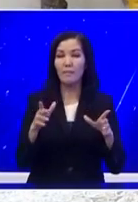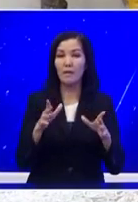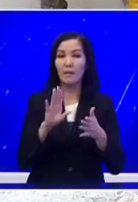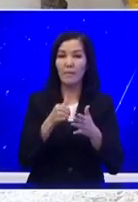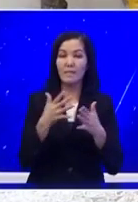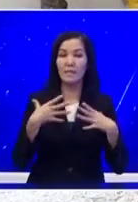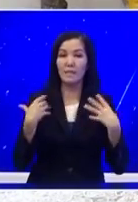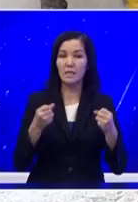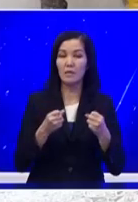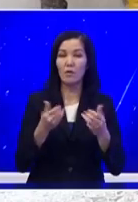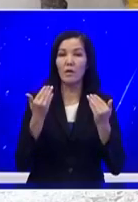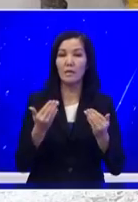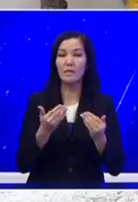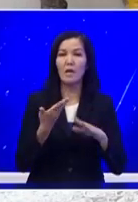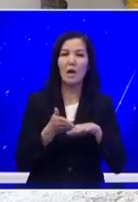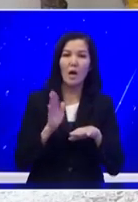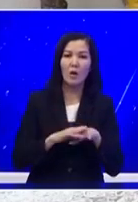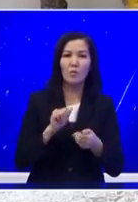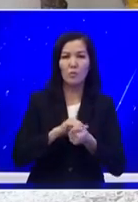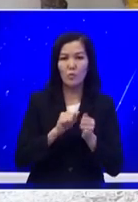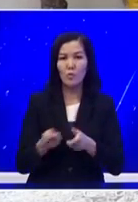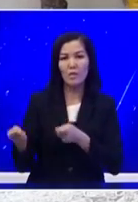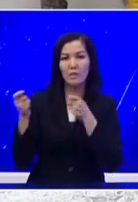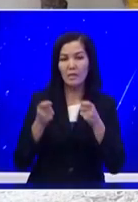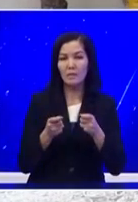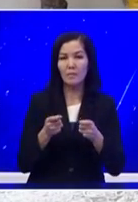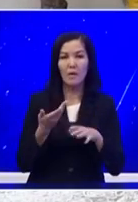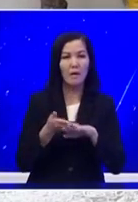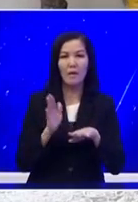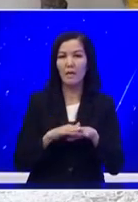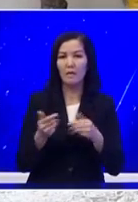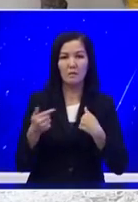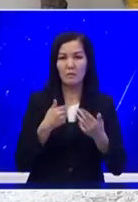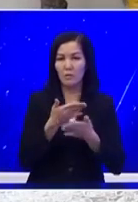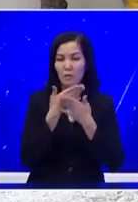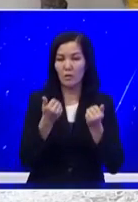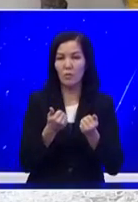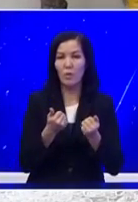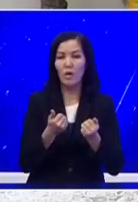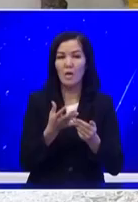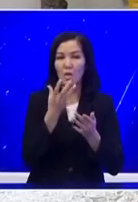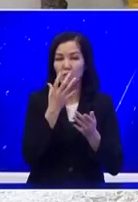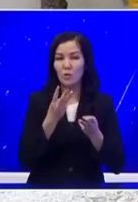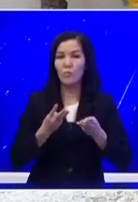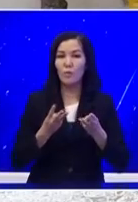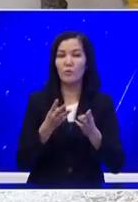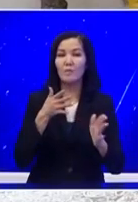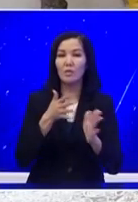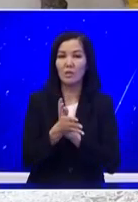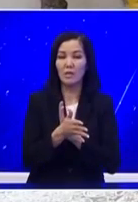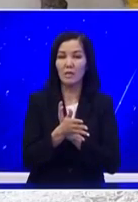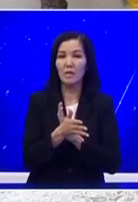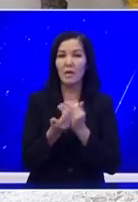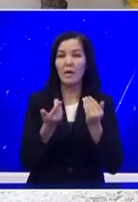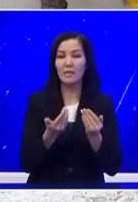қой. Көзіміз ашылды. Ауыр шүлікпен көмір тасып, әбігерге түспейміз. Жақсы болды. Жылыту маусымдағы шығын көмірге